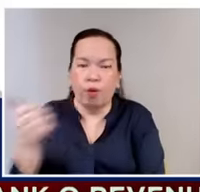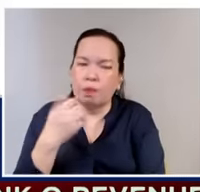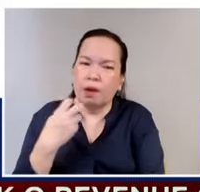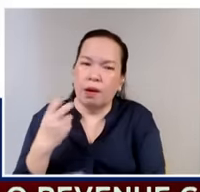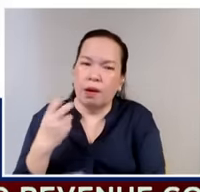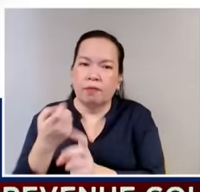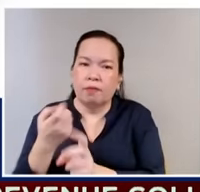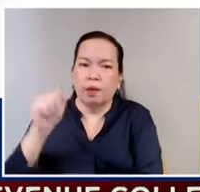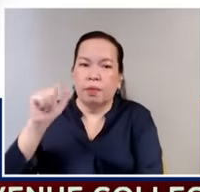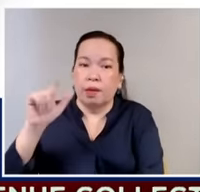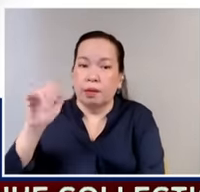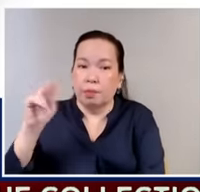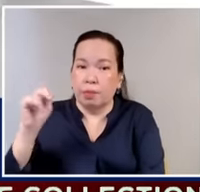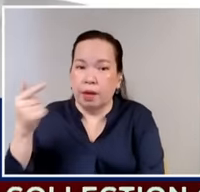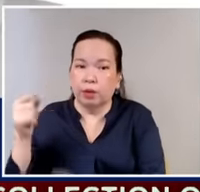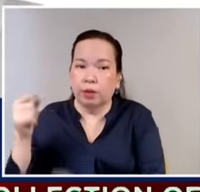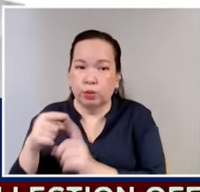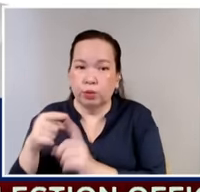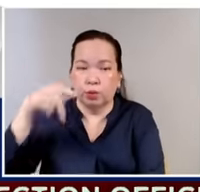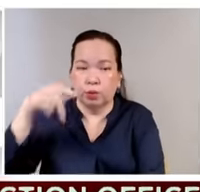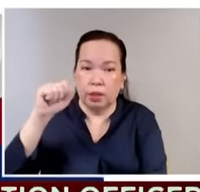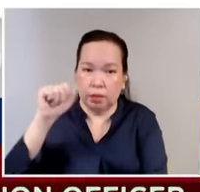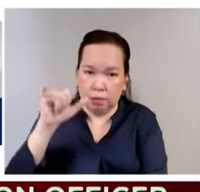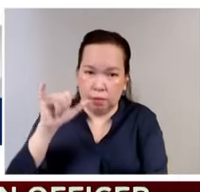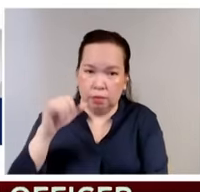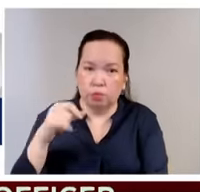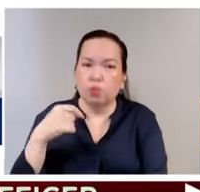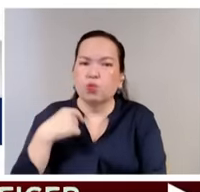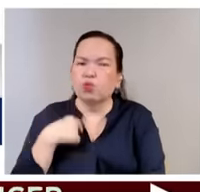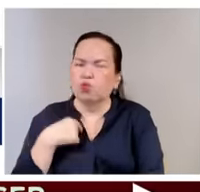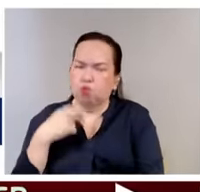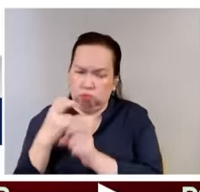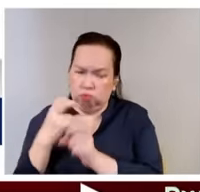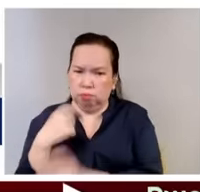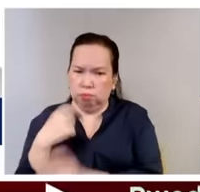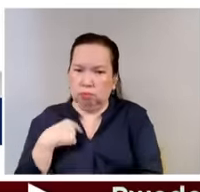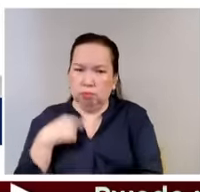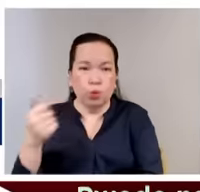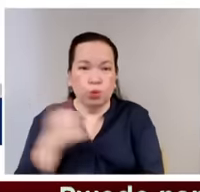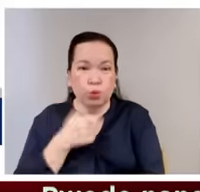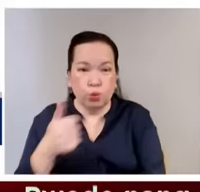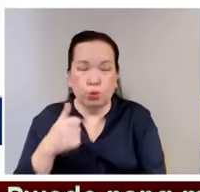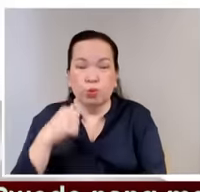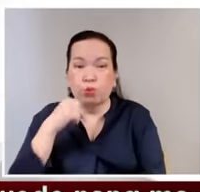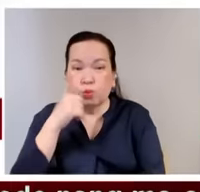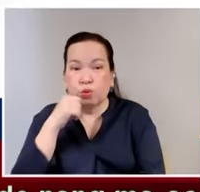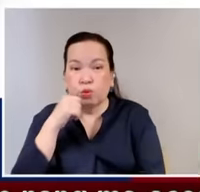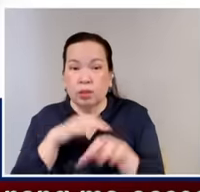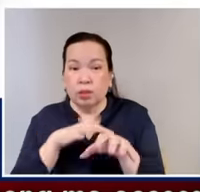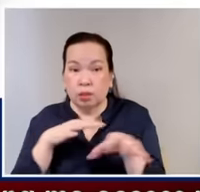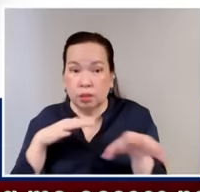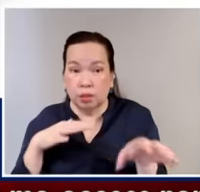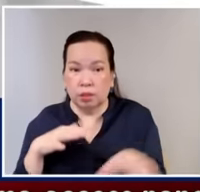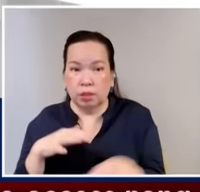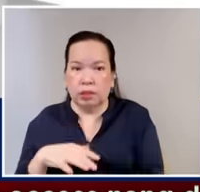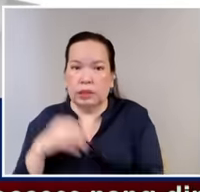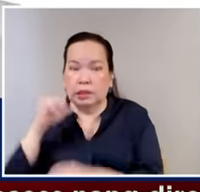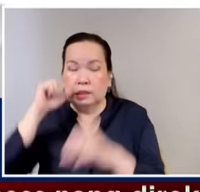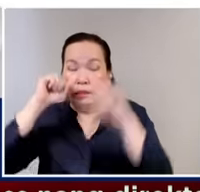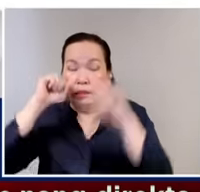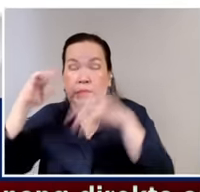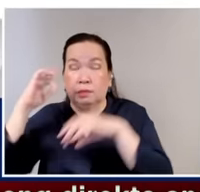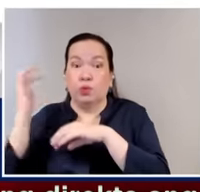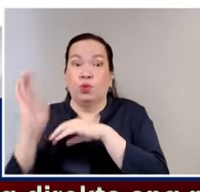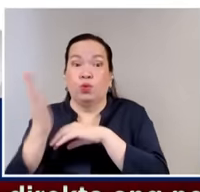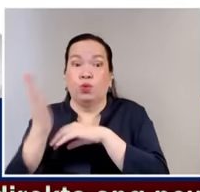hanggang Pasay. Mahirapan na po ako mag-commute, ma'am, sa araw-araw, traffic. Gigising ka na maaga, traffic.